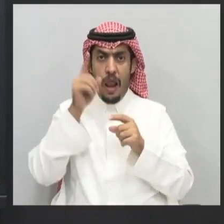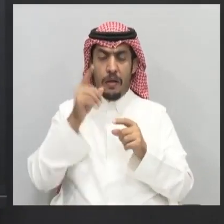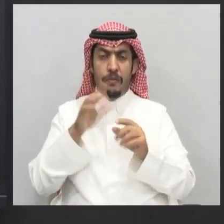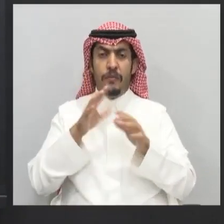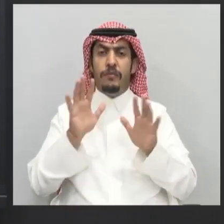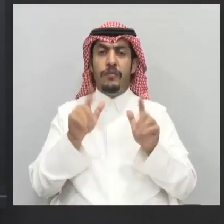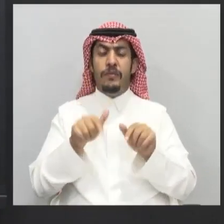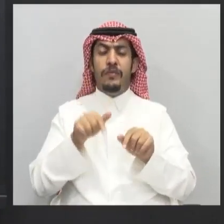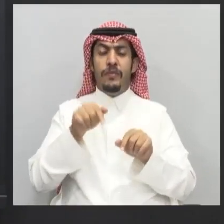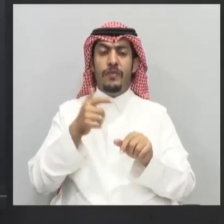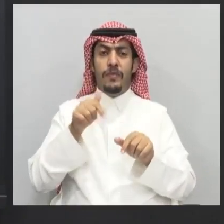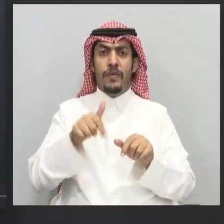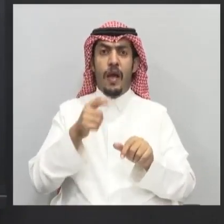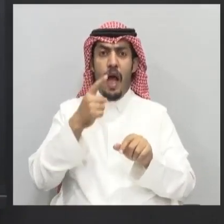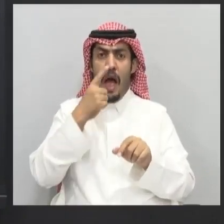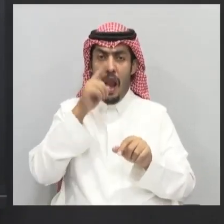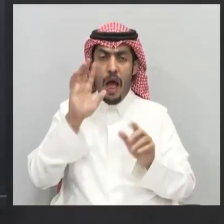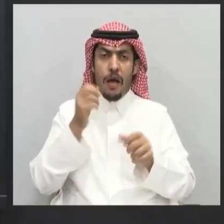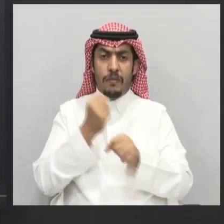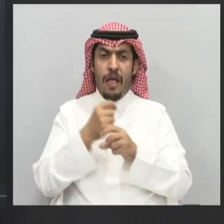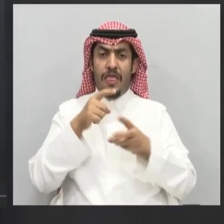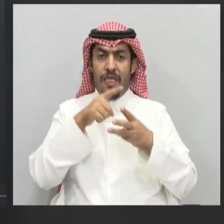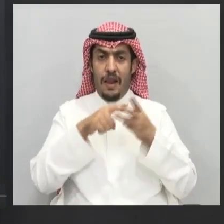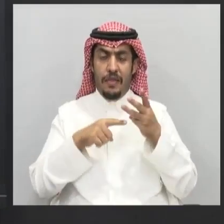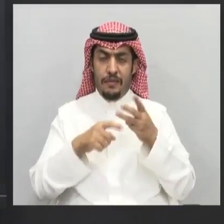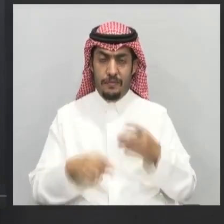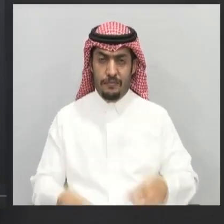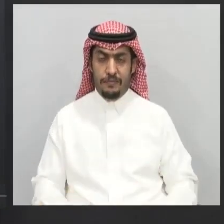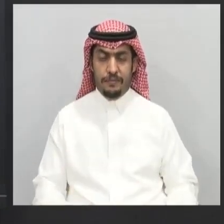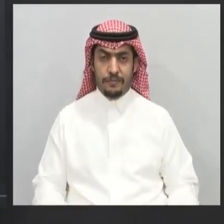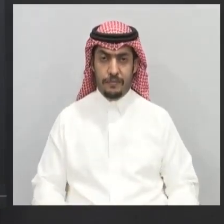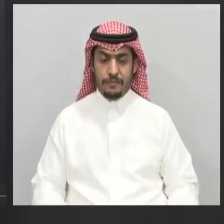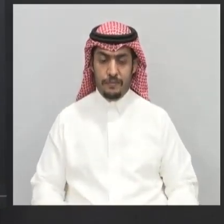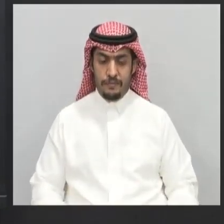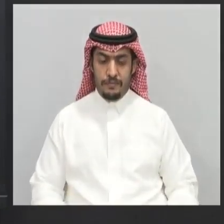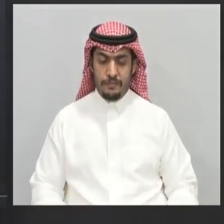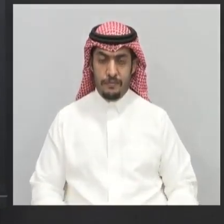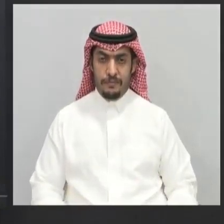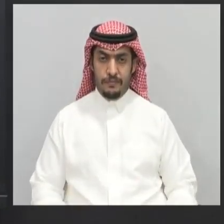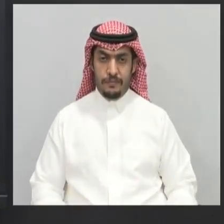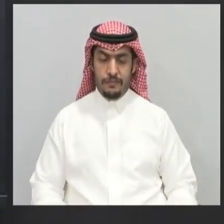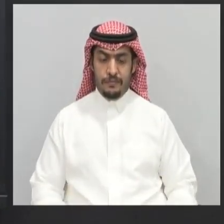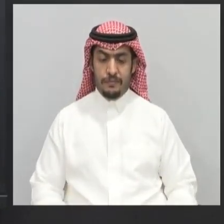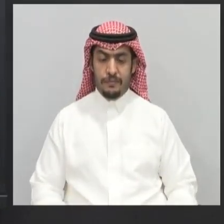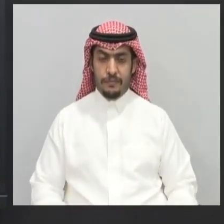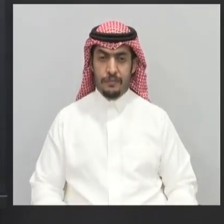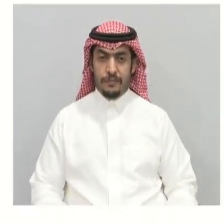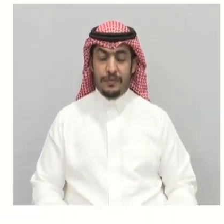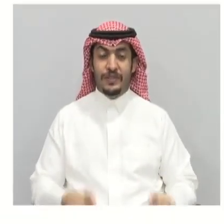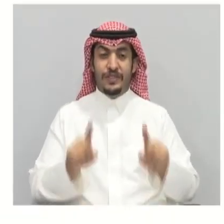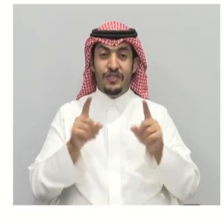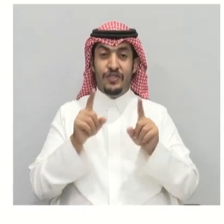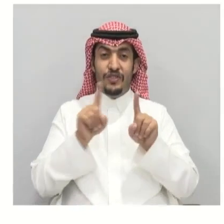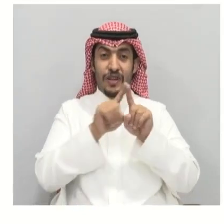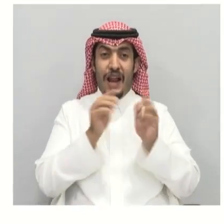في ايش في الوهيته وفي ربوبيته وفي اسمائه وفي اسمائه وصفاته اما